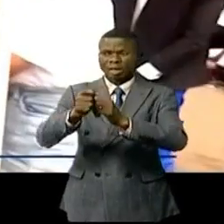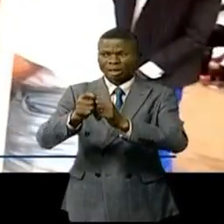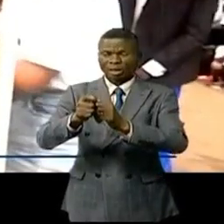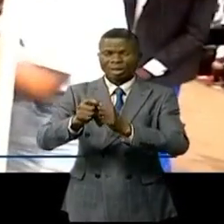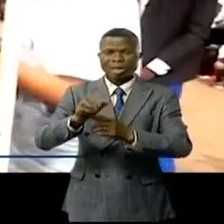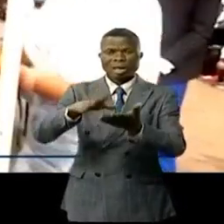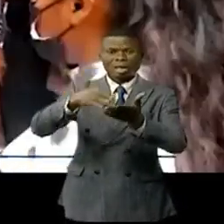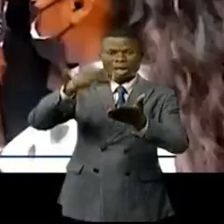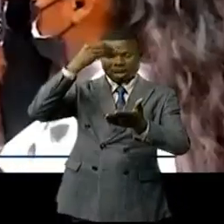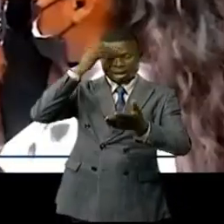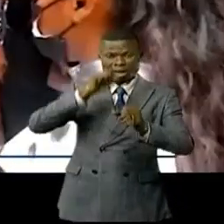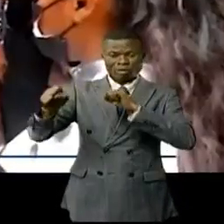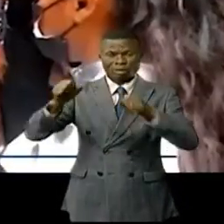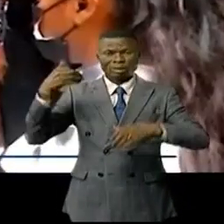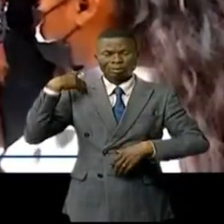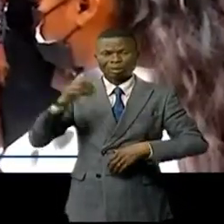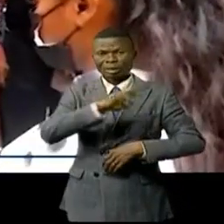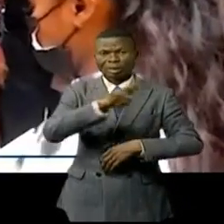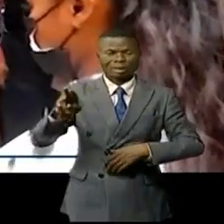de l'Exeta édition